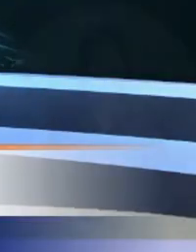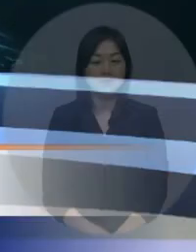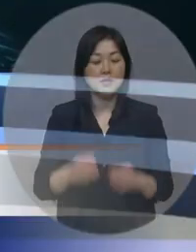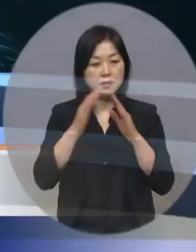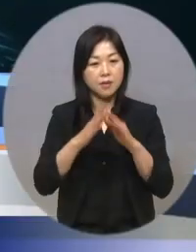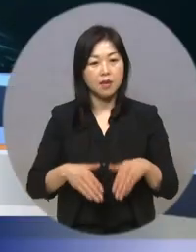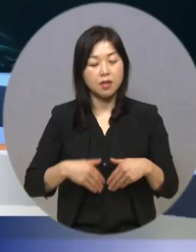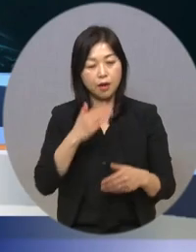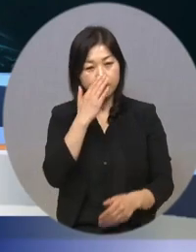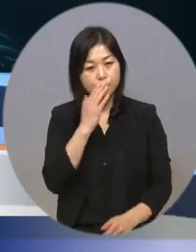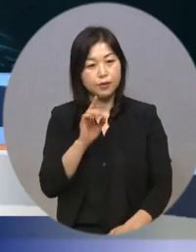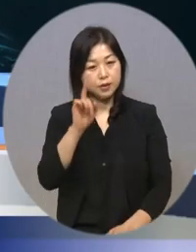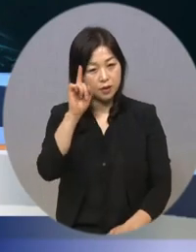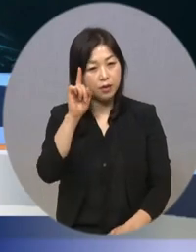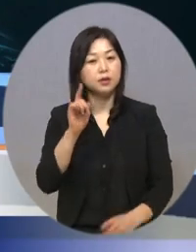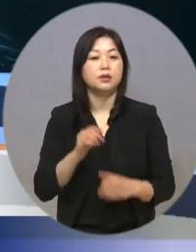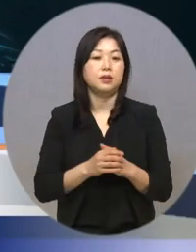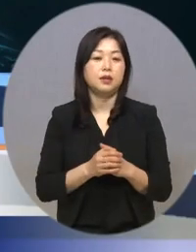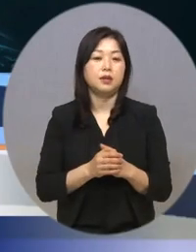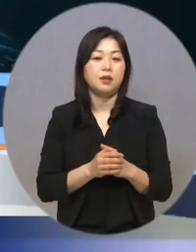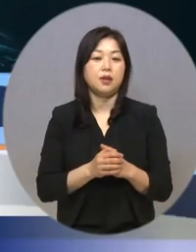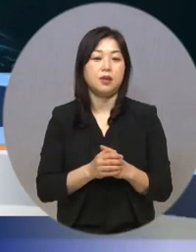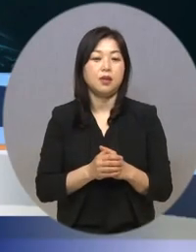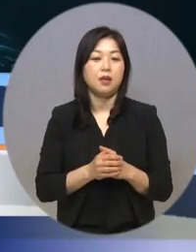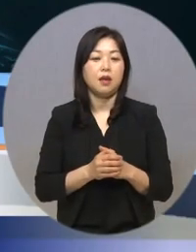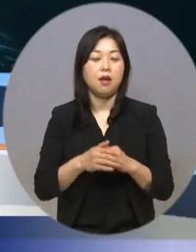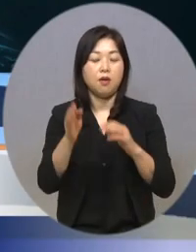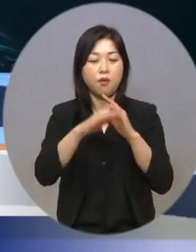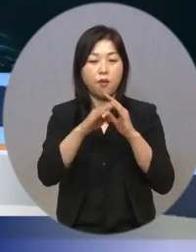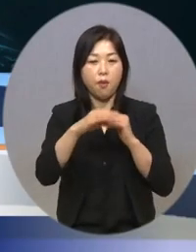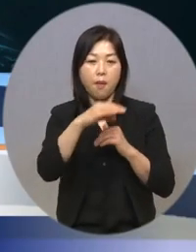전남 순천시가 공정한 행정 실천으로